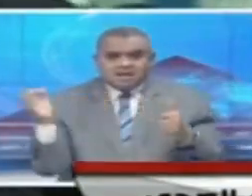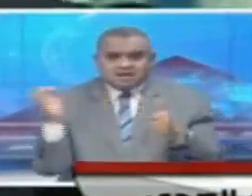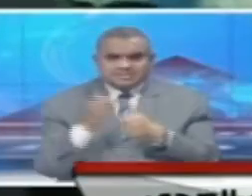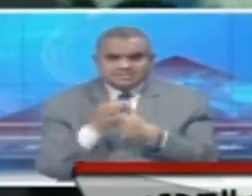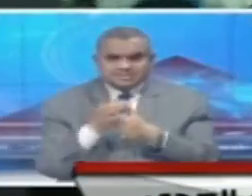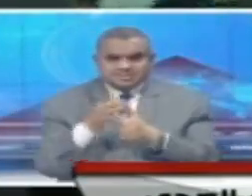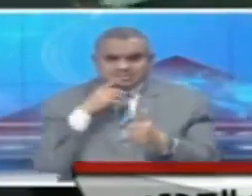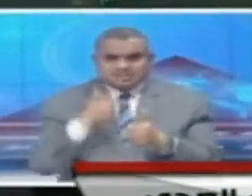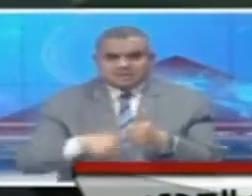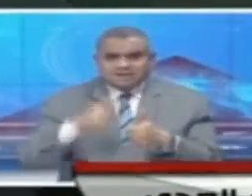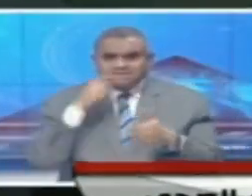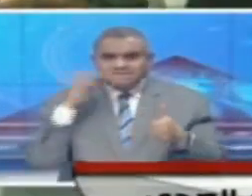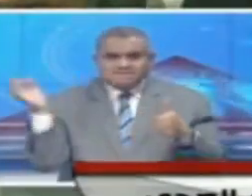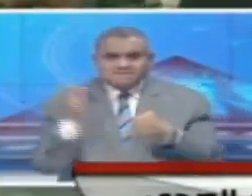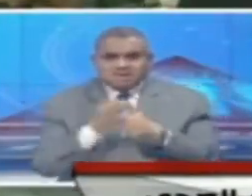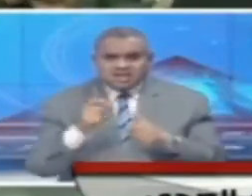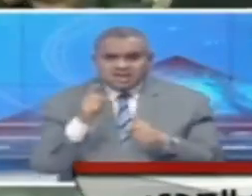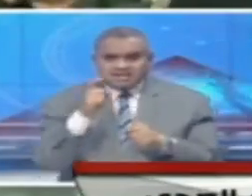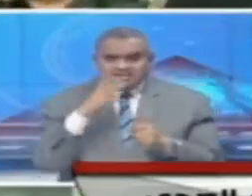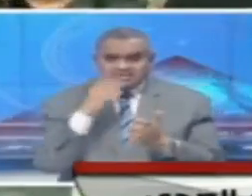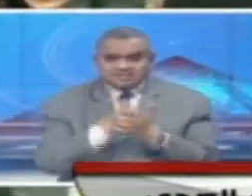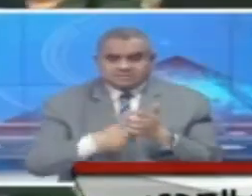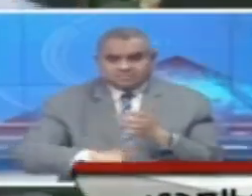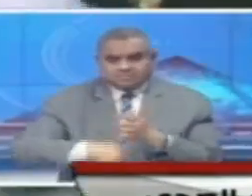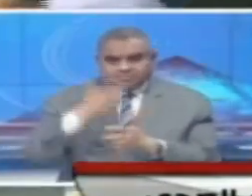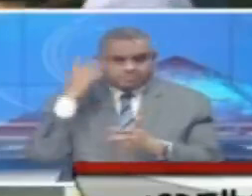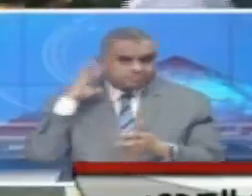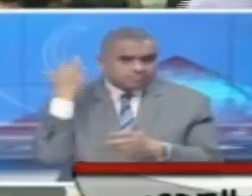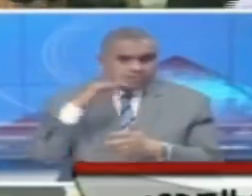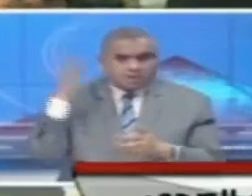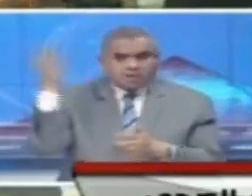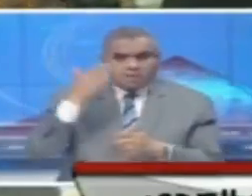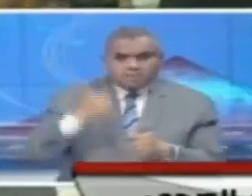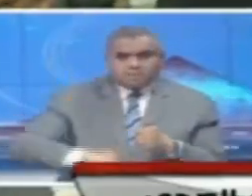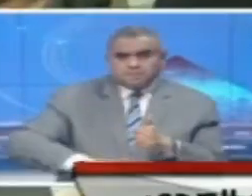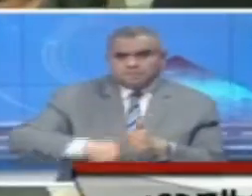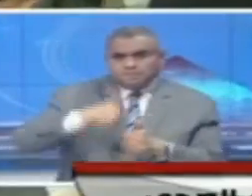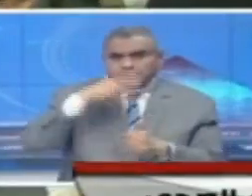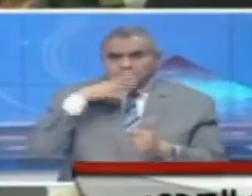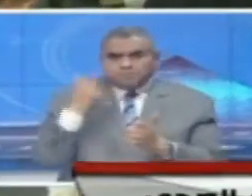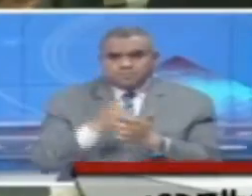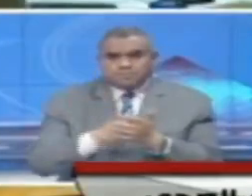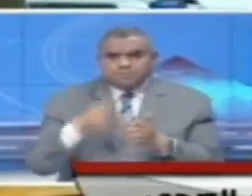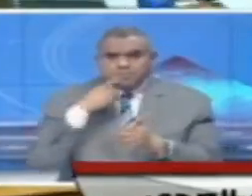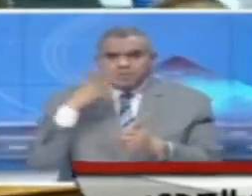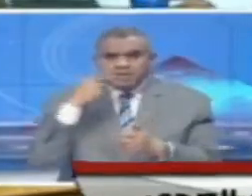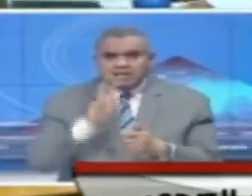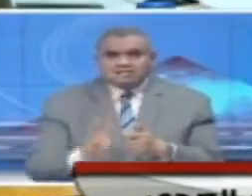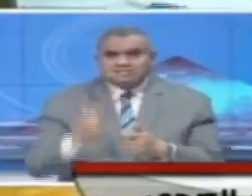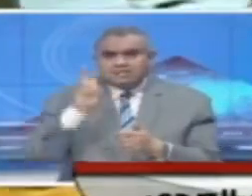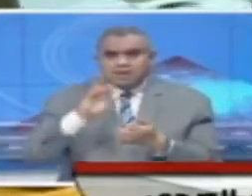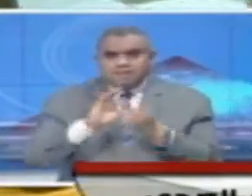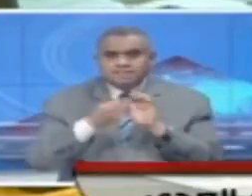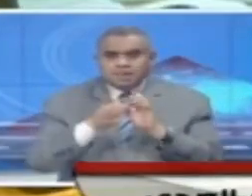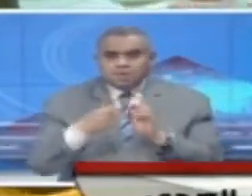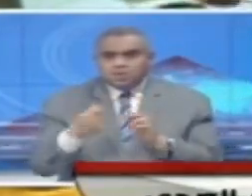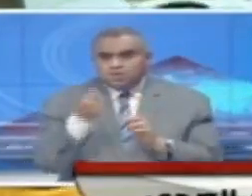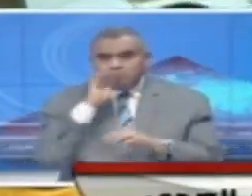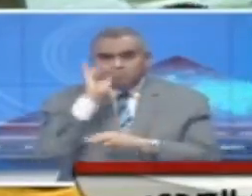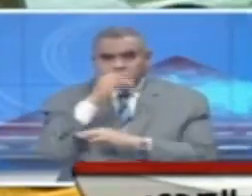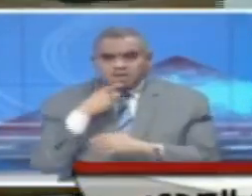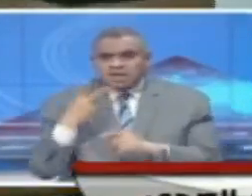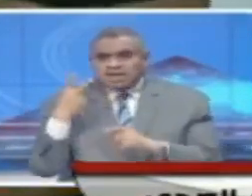بالقضاء على فيروسي كأكبر عملية مسح طبي في التاريخ، والتي وصلت إلى ما يقرب من 70 مليون مواطن وعلاج